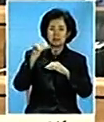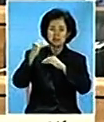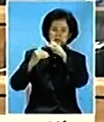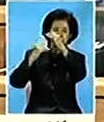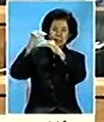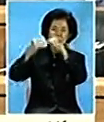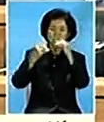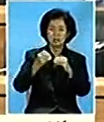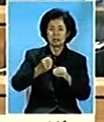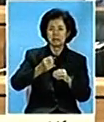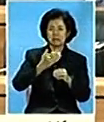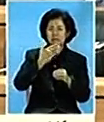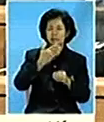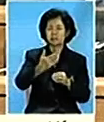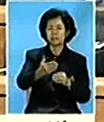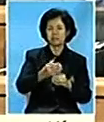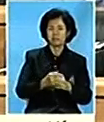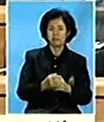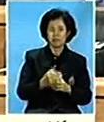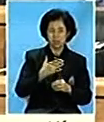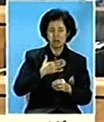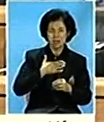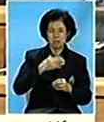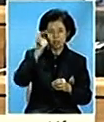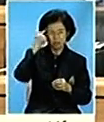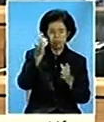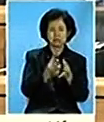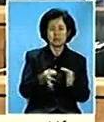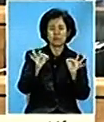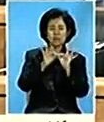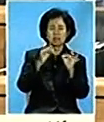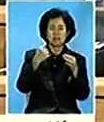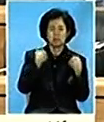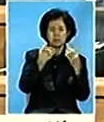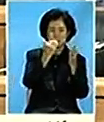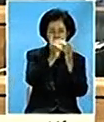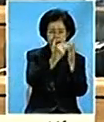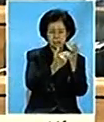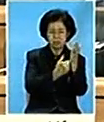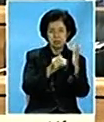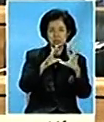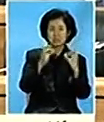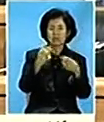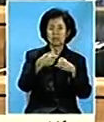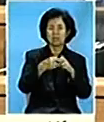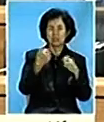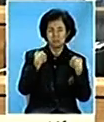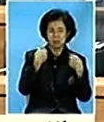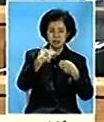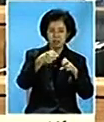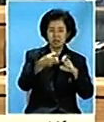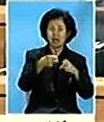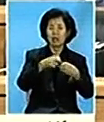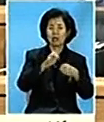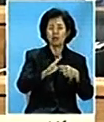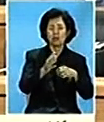าอย่างยั่งยืนตรงนี้ผมถือว่าเป็นเรื่องสำคัญซึ่งมีหลายเรื่องที่เป็นปัญหาของชาติแล้วยัง